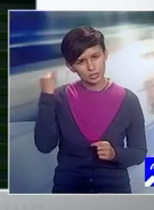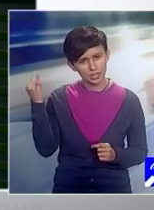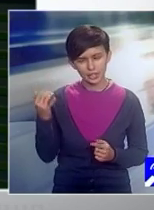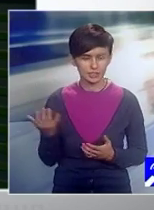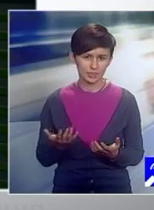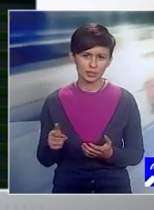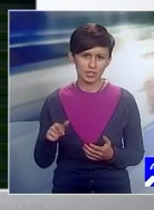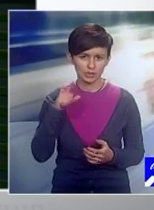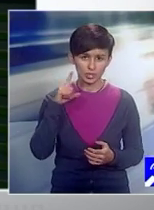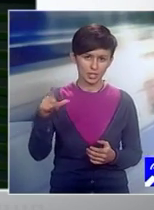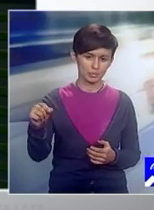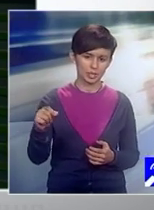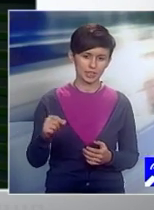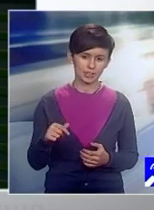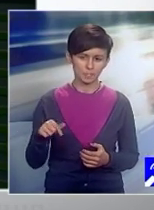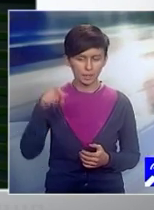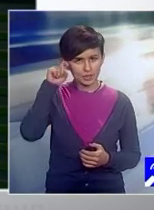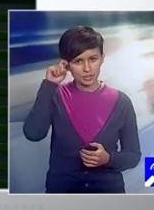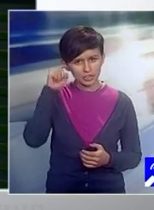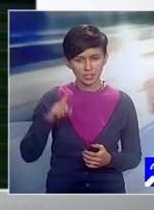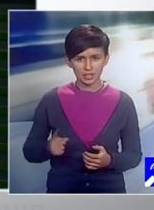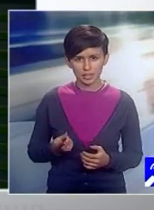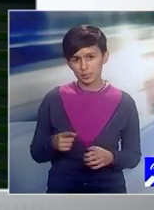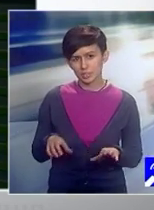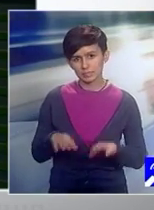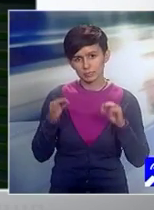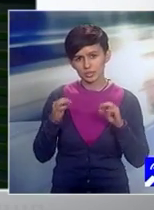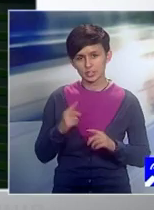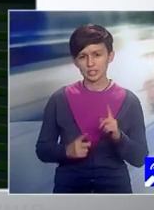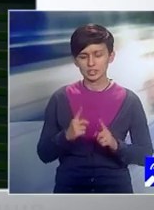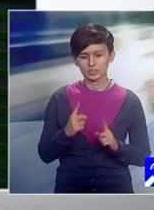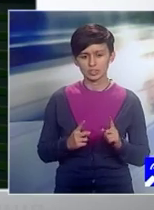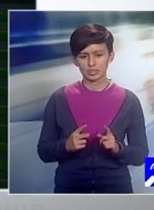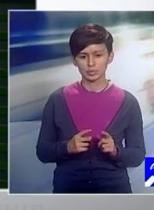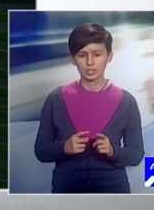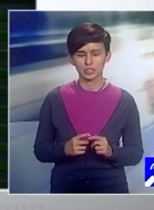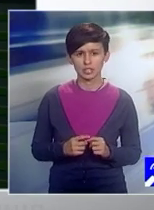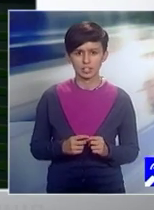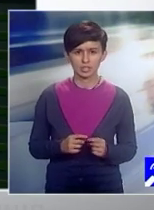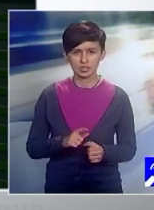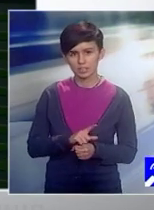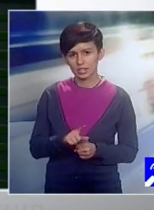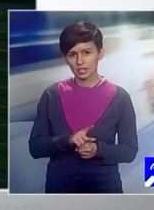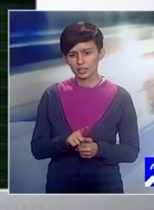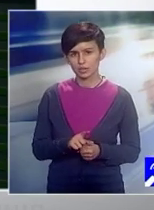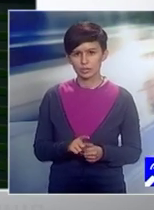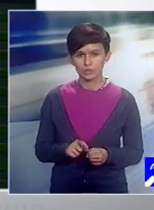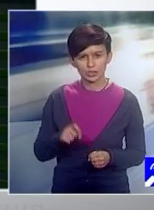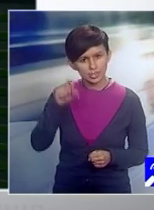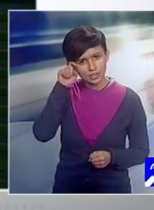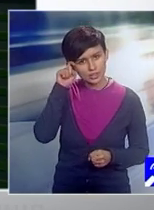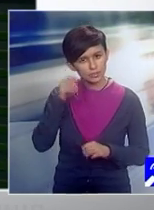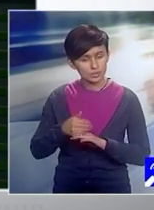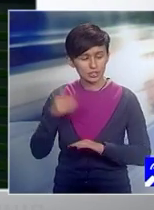tu ai pornit și credeai că poate o să găsești anumite stereotipii, așa cum le-ai denumit și tu. Cum s-a schimbat